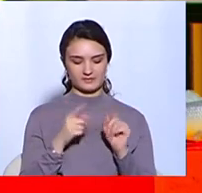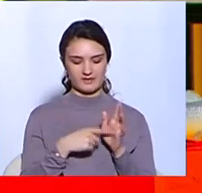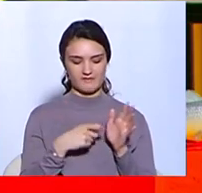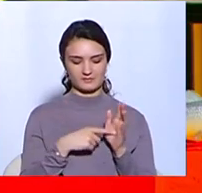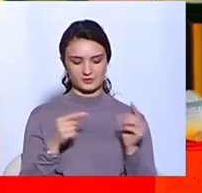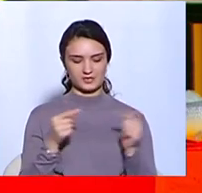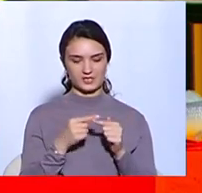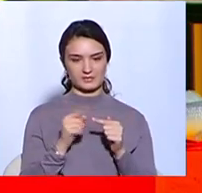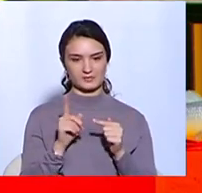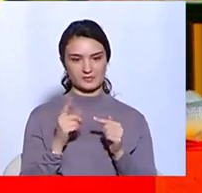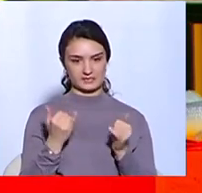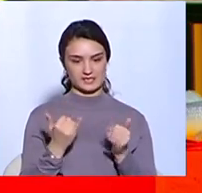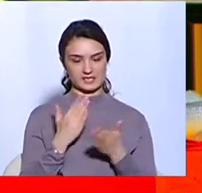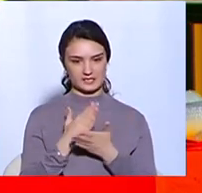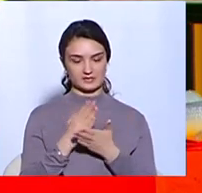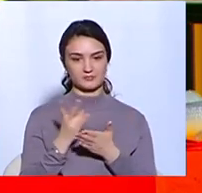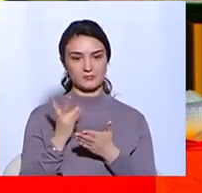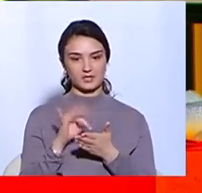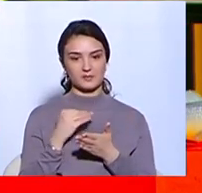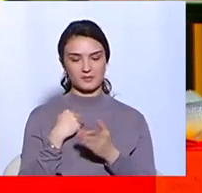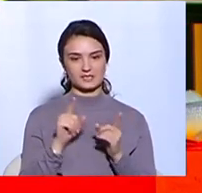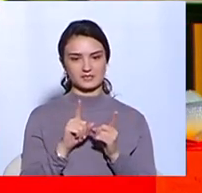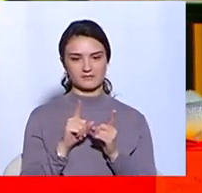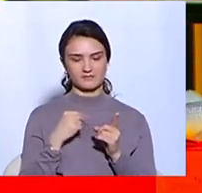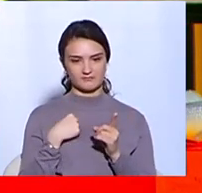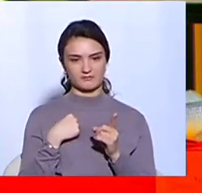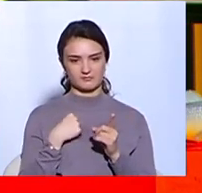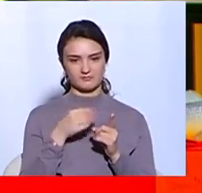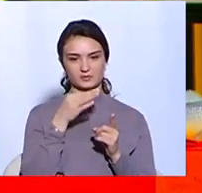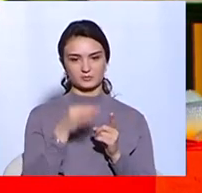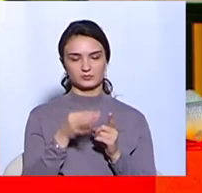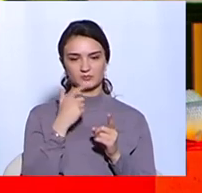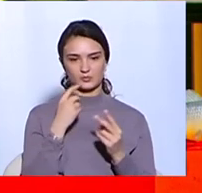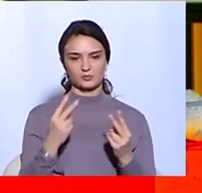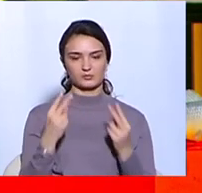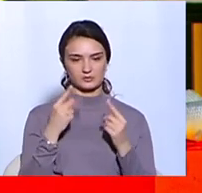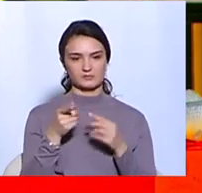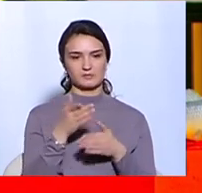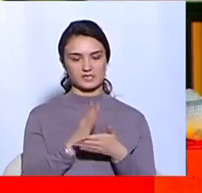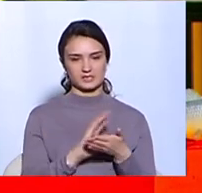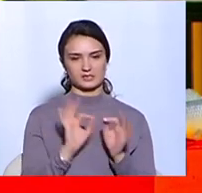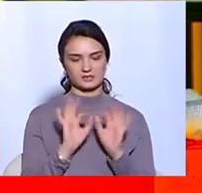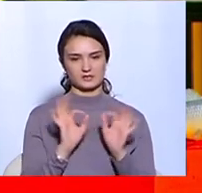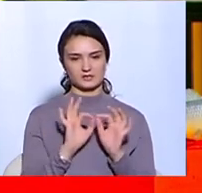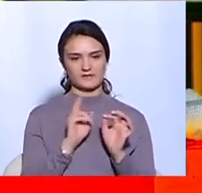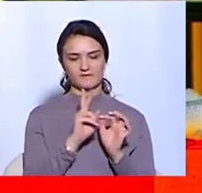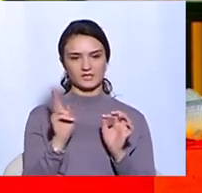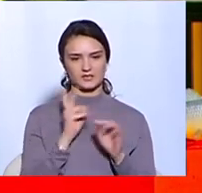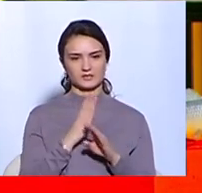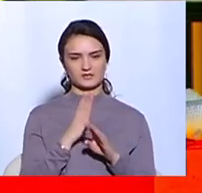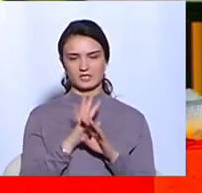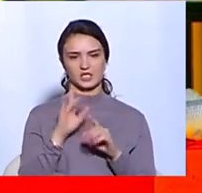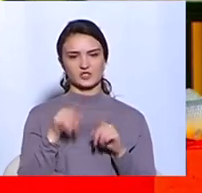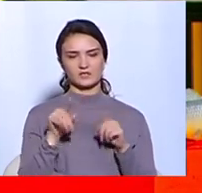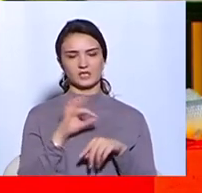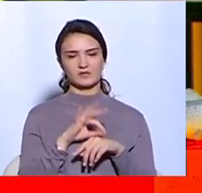შედეგებს, რომელიც ახლა მიმდინარეობს. თუმცა მე ასევე დღეს მიწევს გავცე პასუხი მაყურებელთა იმ ნაწილს, რომელთაც აქვს არა